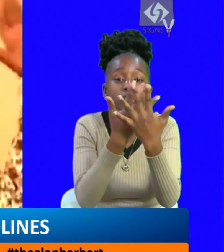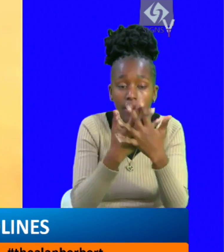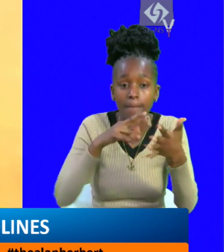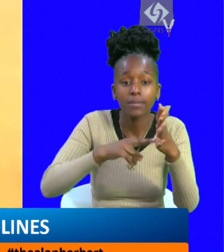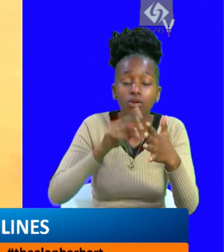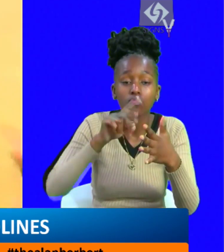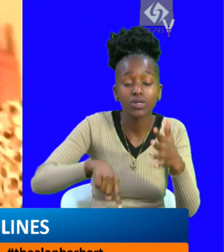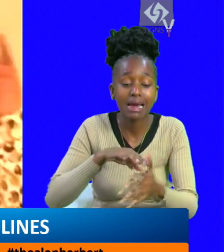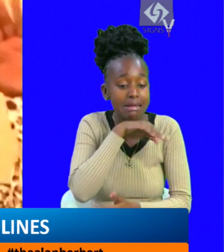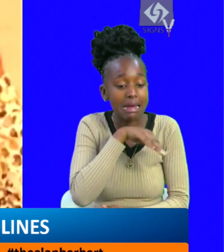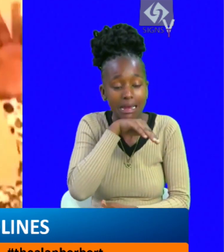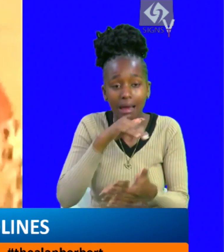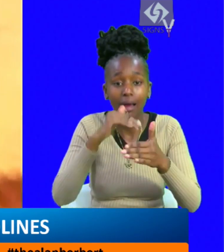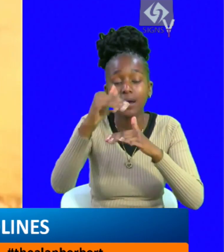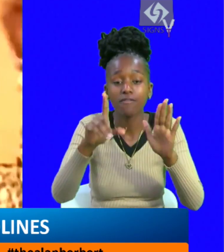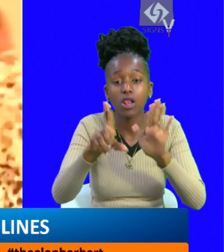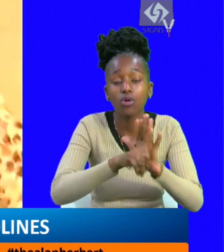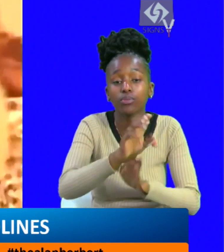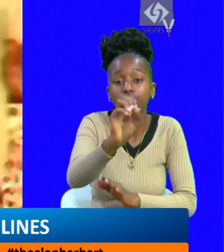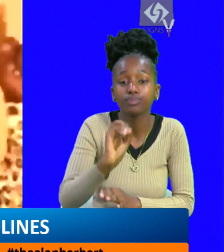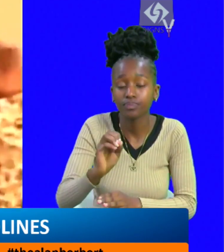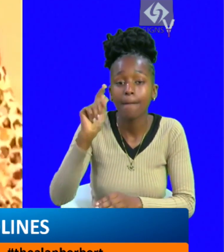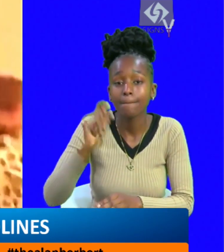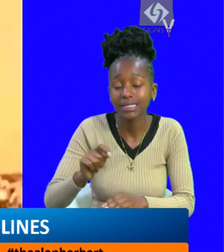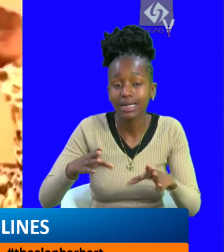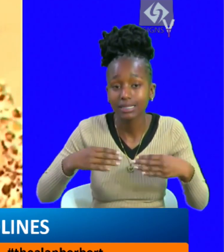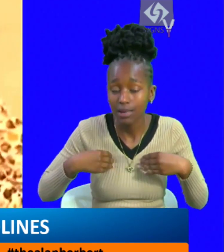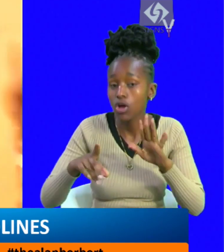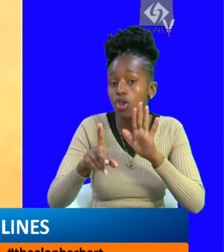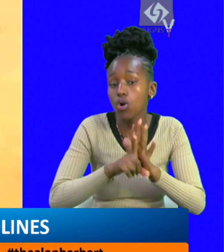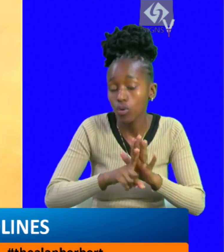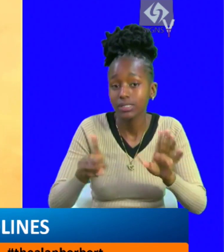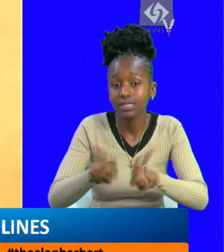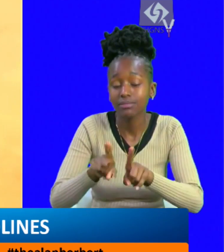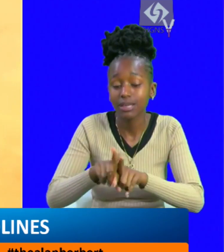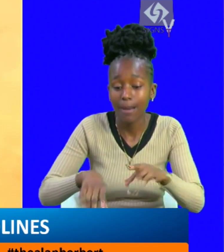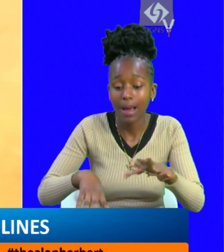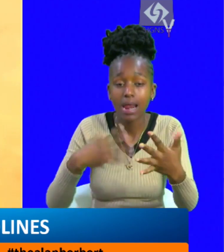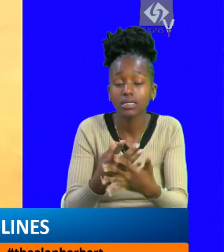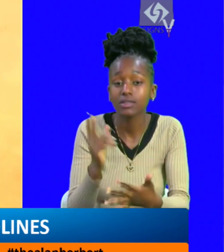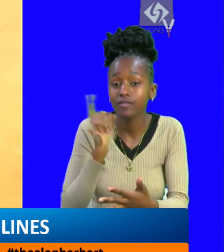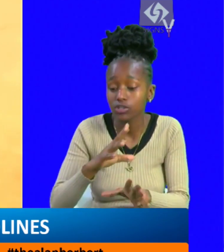turudi. Hapana bwana. Wewe usiwe na wasiwasi. Tunaenda mbele.